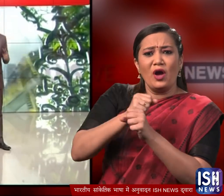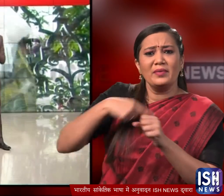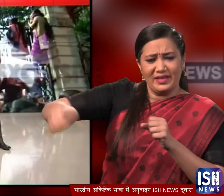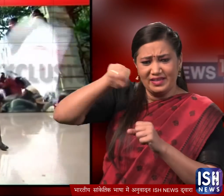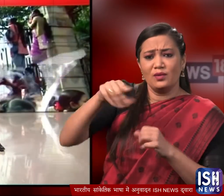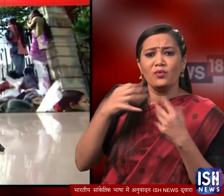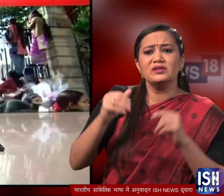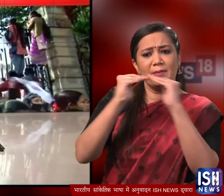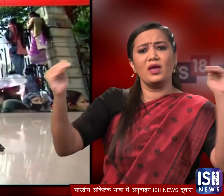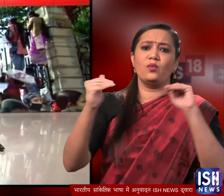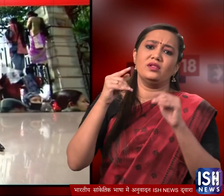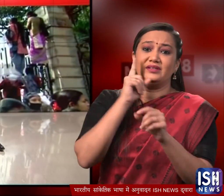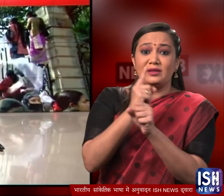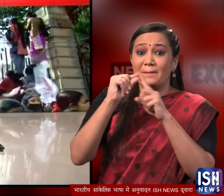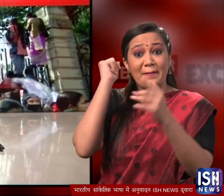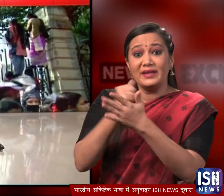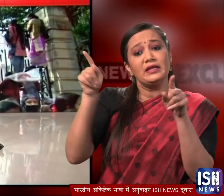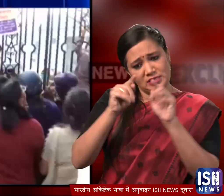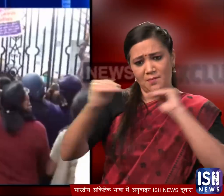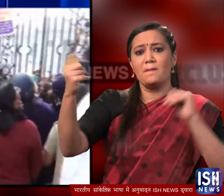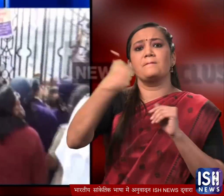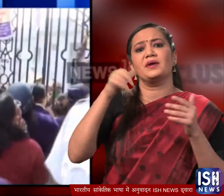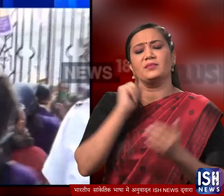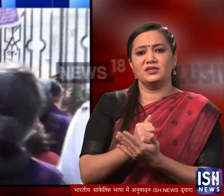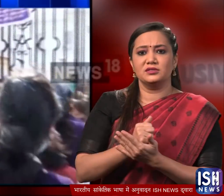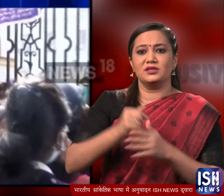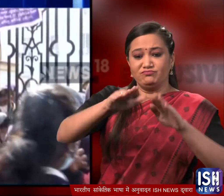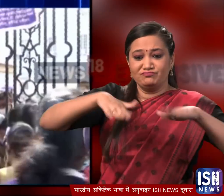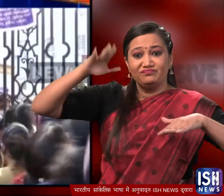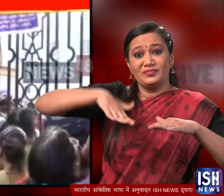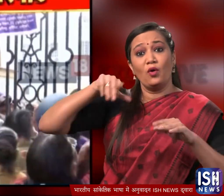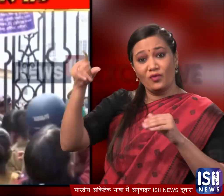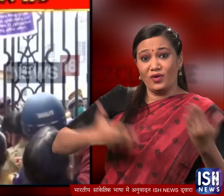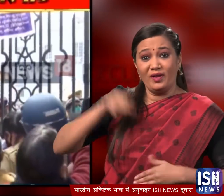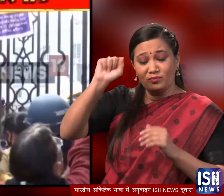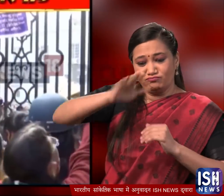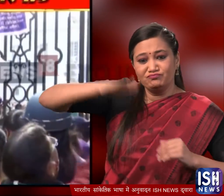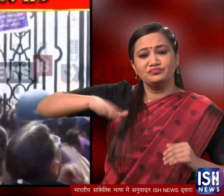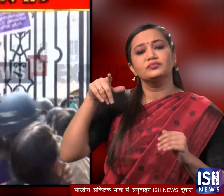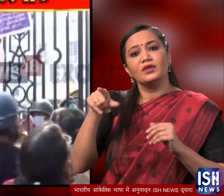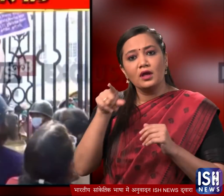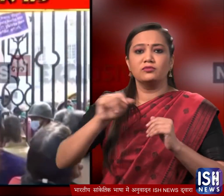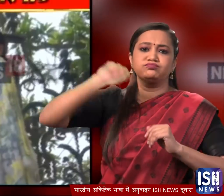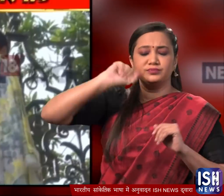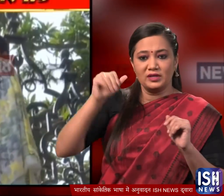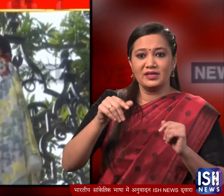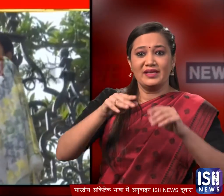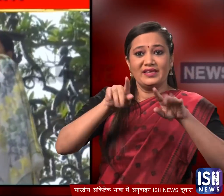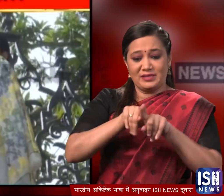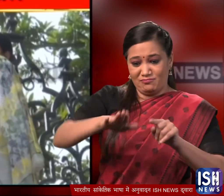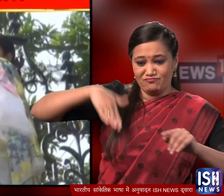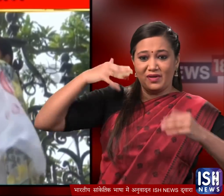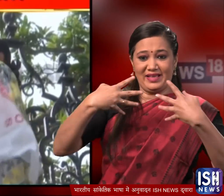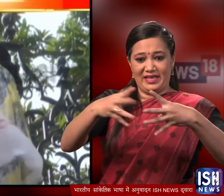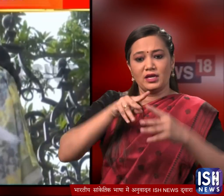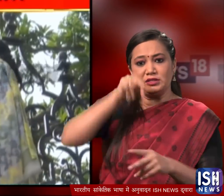उन्हें रेगुलर शिक्षकों के बराबर वेतन मिले और विधानसभा के बाहर हंगामा करने लगी। प्रदर्शन में शामिल कई महिलाएं तो विधानसभा